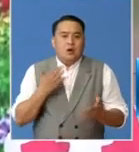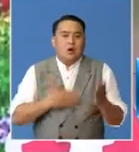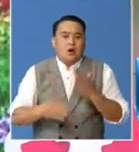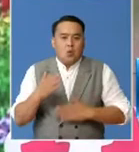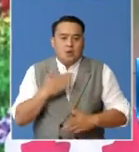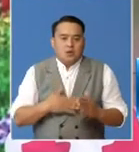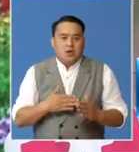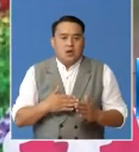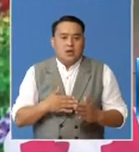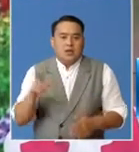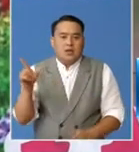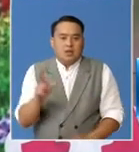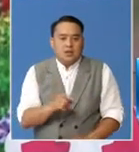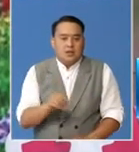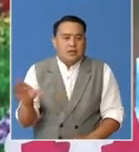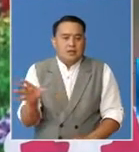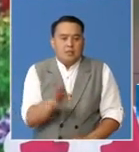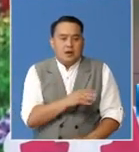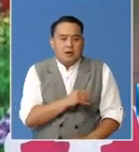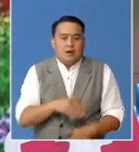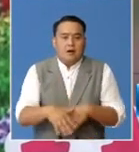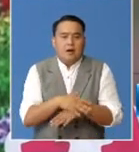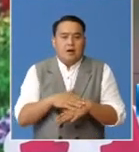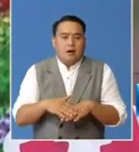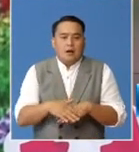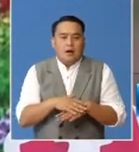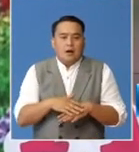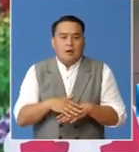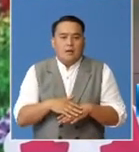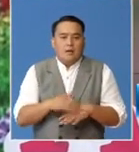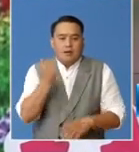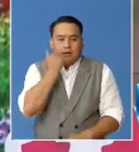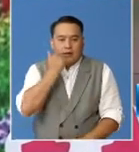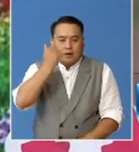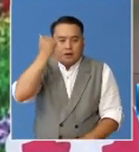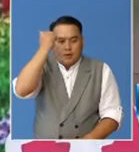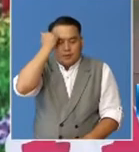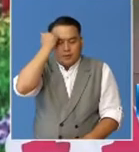қуанышқа келген бүкіл халқымға басымды иіп